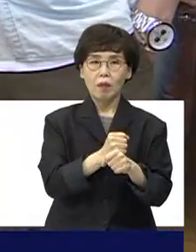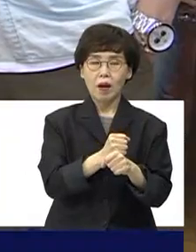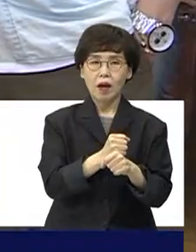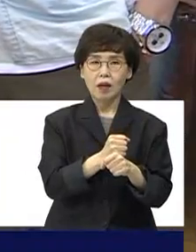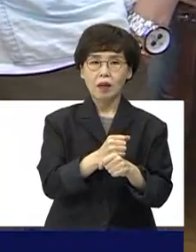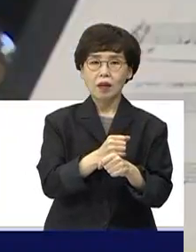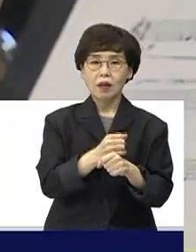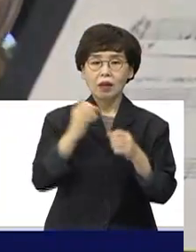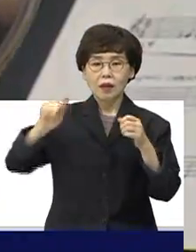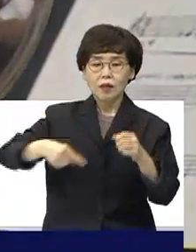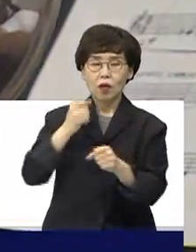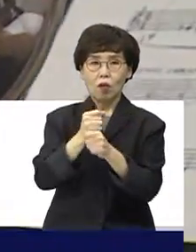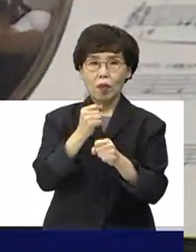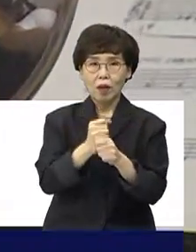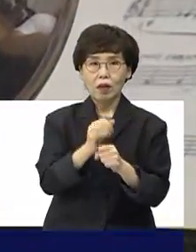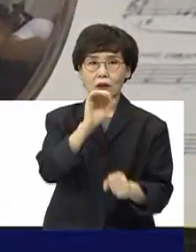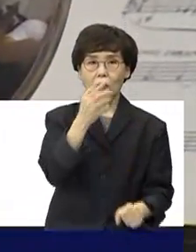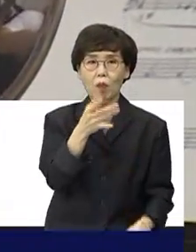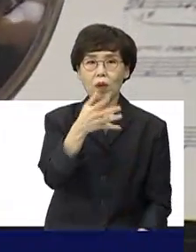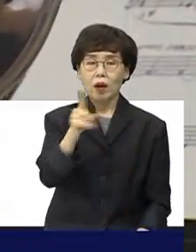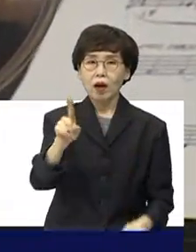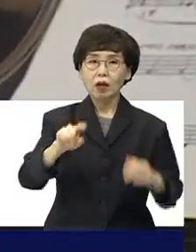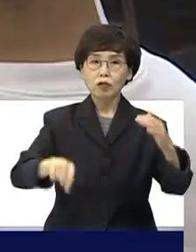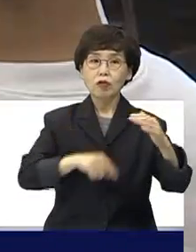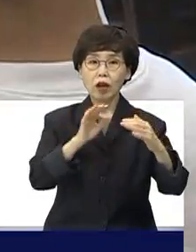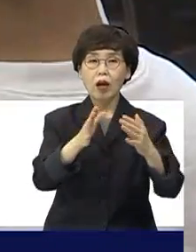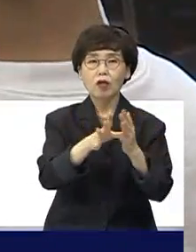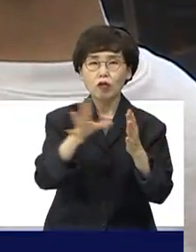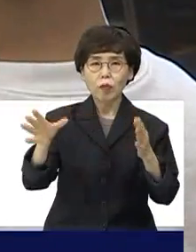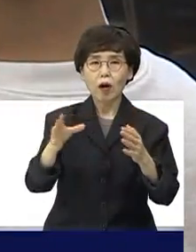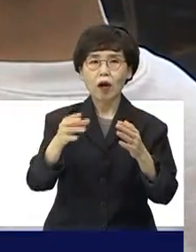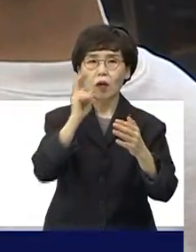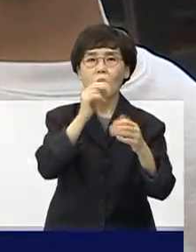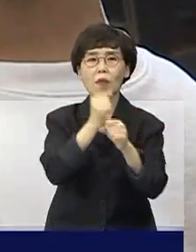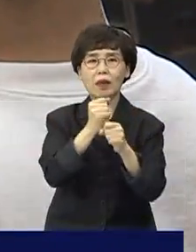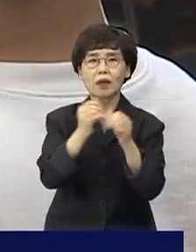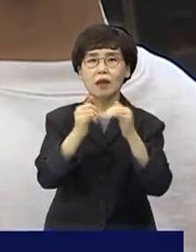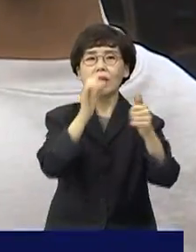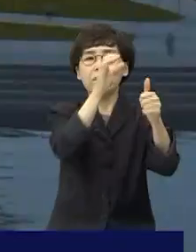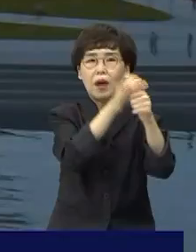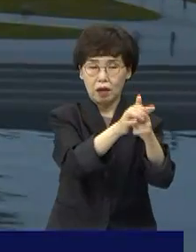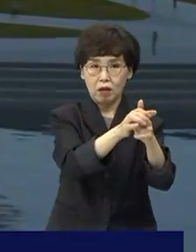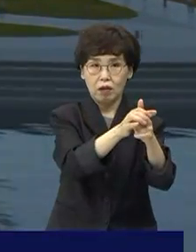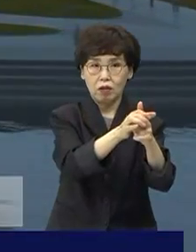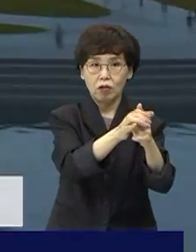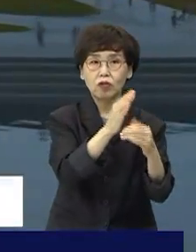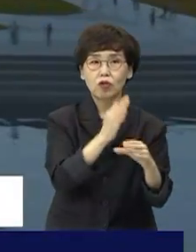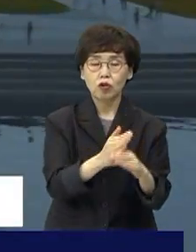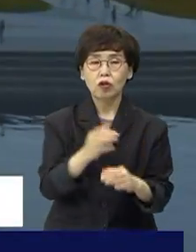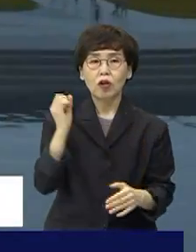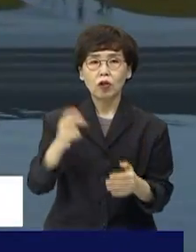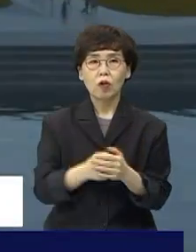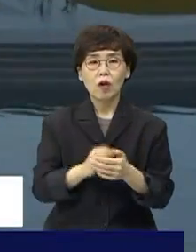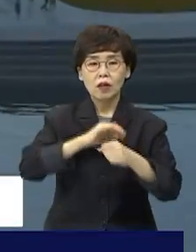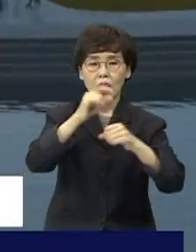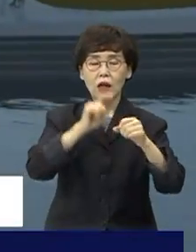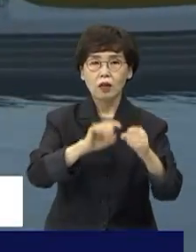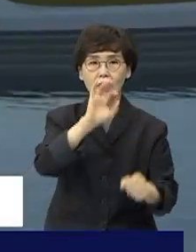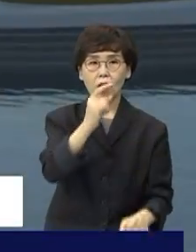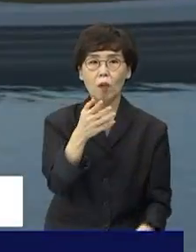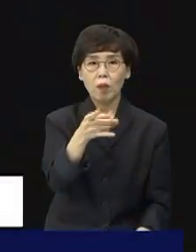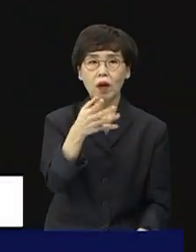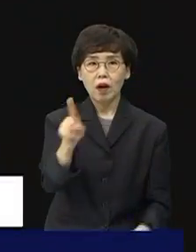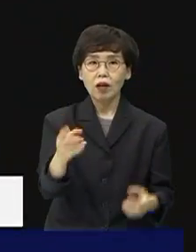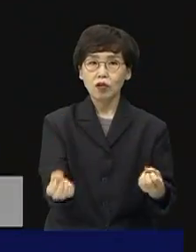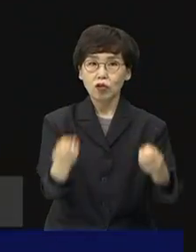창작 오페라는 국내 유명 작곡가의 의뢰해 진행 중입니다. 또 공약 사항인 세계적인 오페라 페스티벌